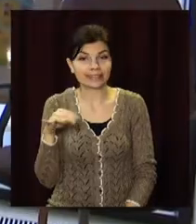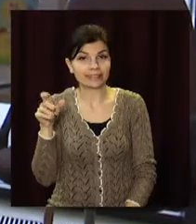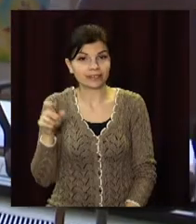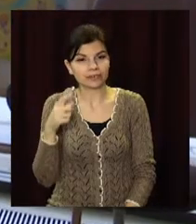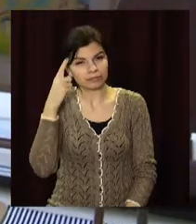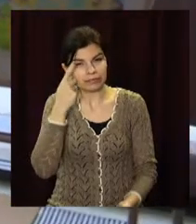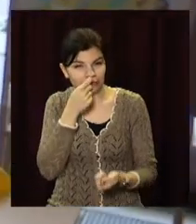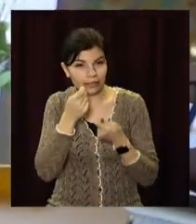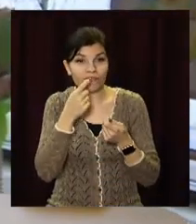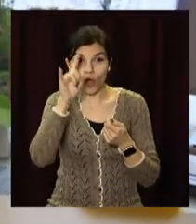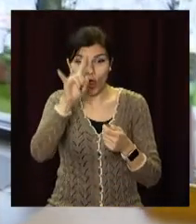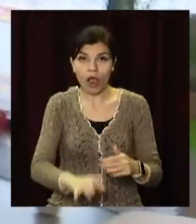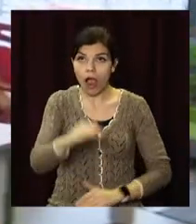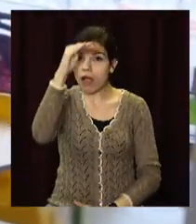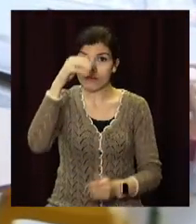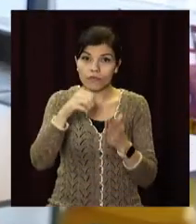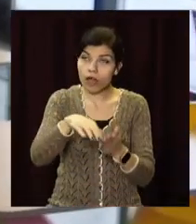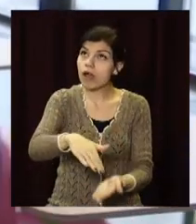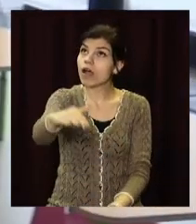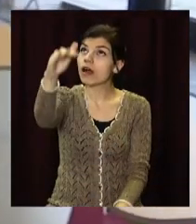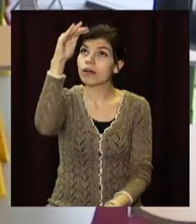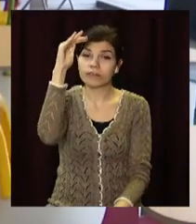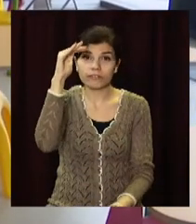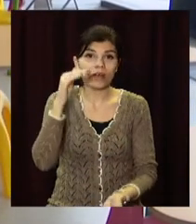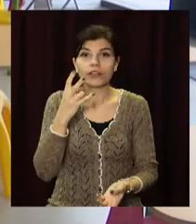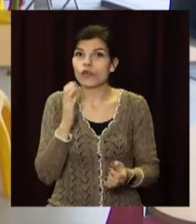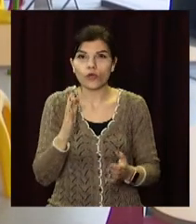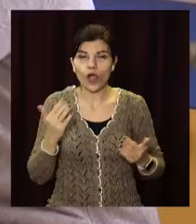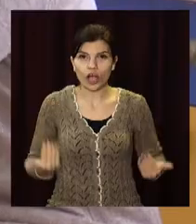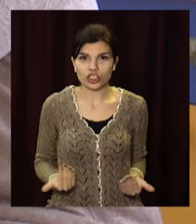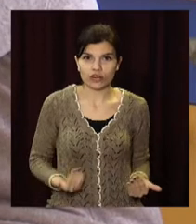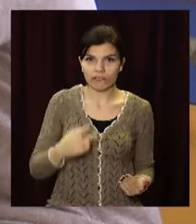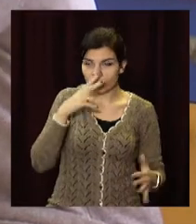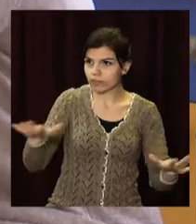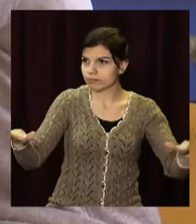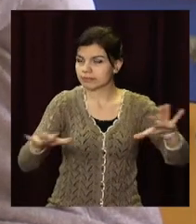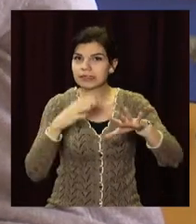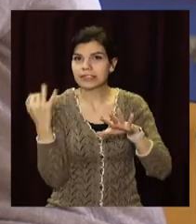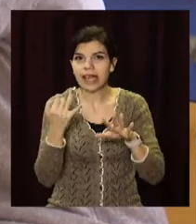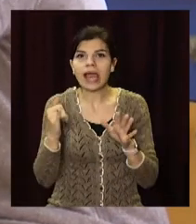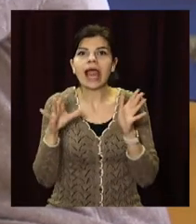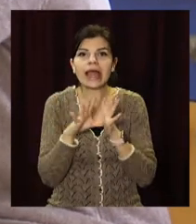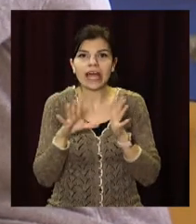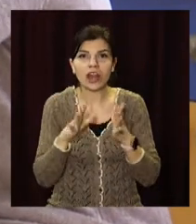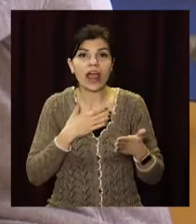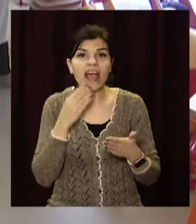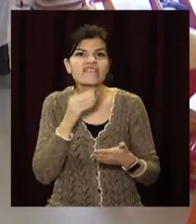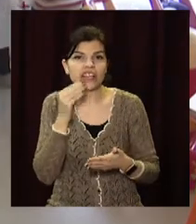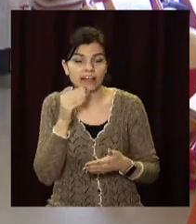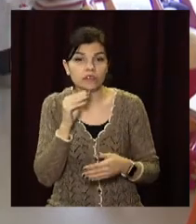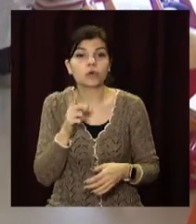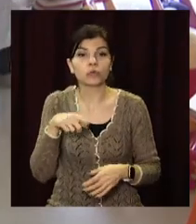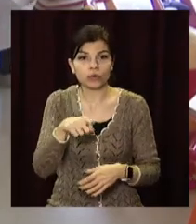Наприклад, ось ці панорамні вікна від підлоги до стелі не лише створюють ефект життя на галявині, а й роблять будівлю енергоефективною. Насамперед,